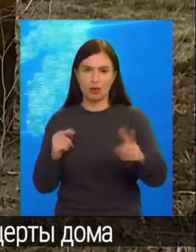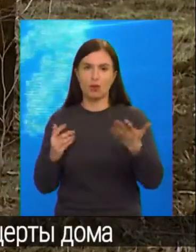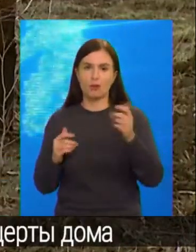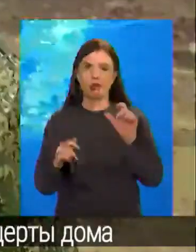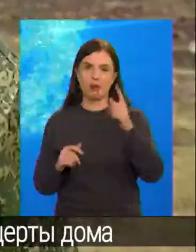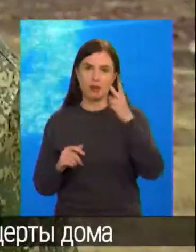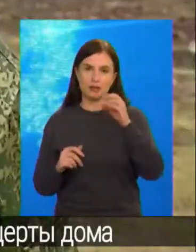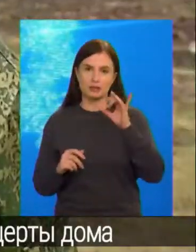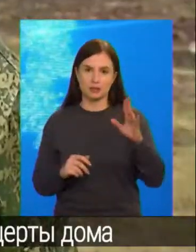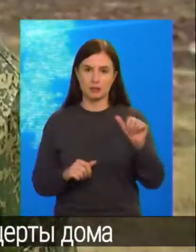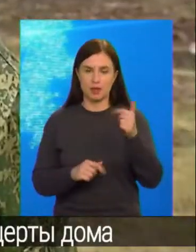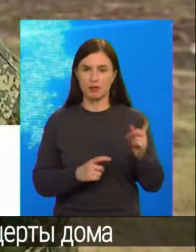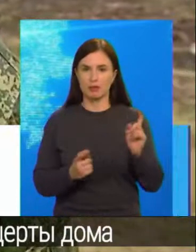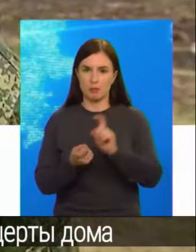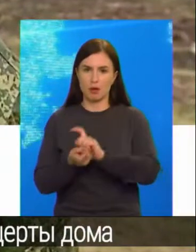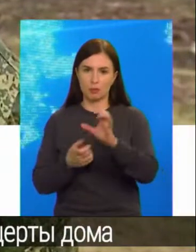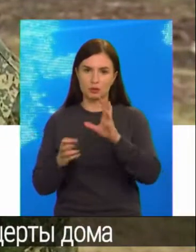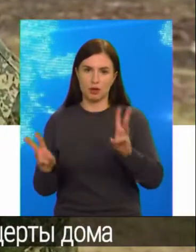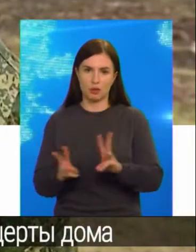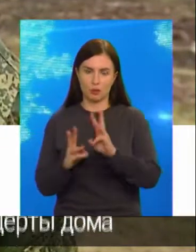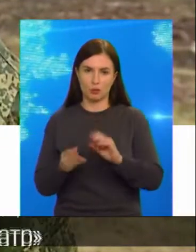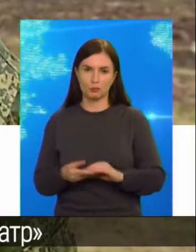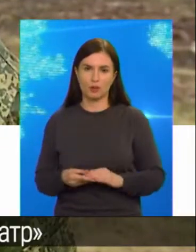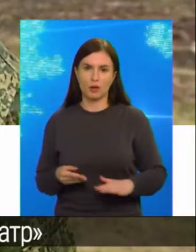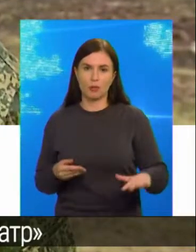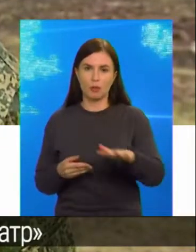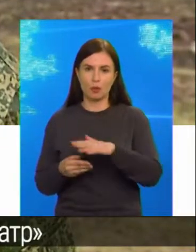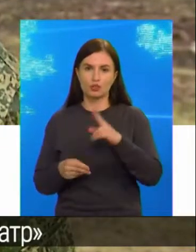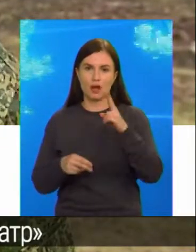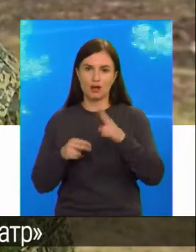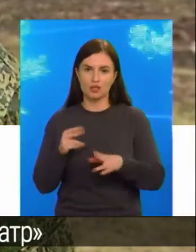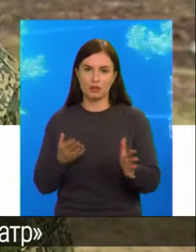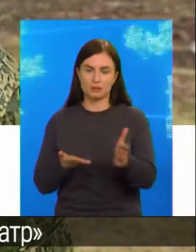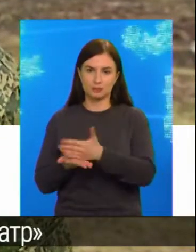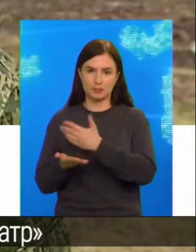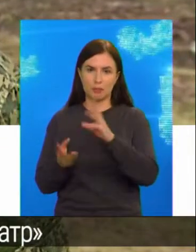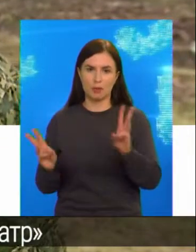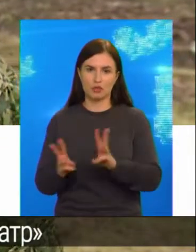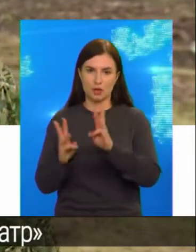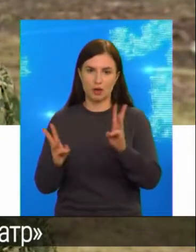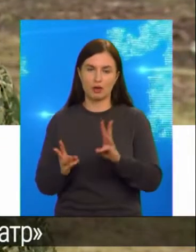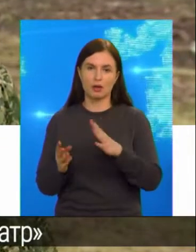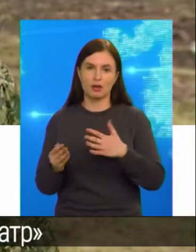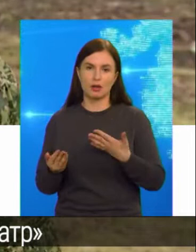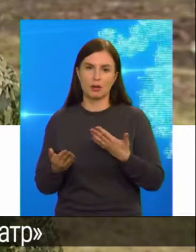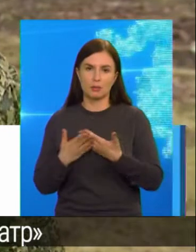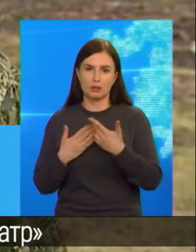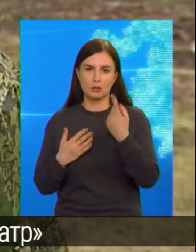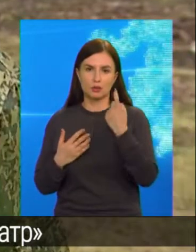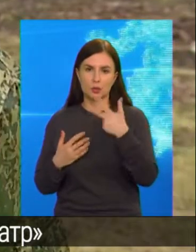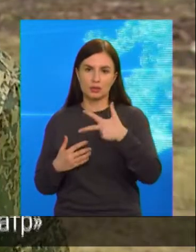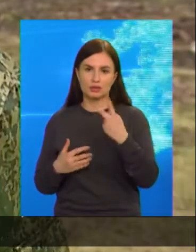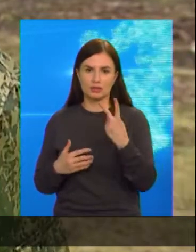борьбу с огнем. Площадь окончания ликвидации и локализации лесного пожара составила на площади 132